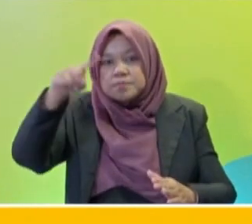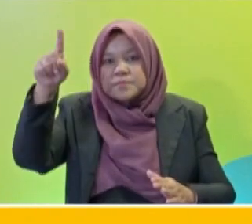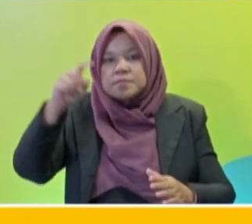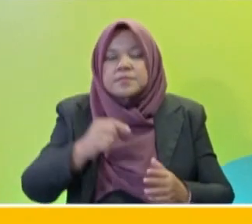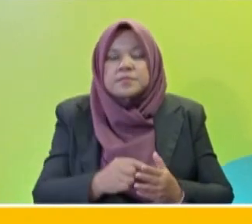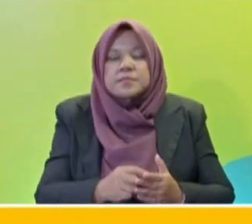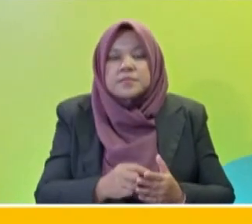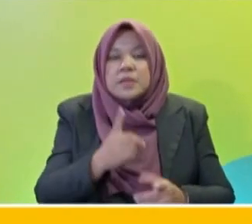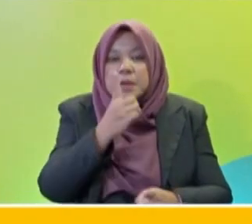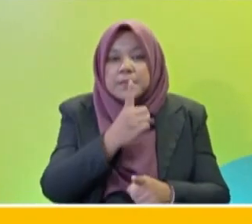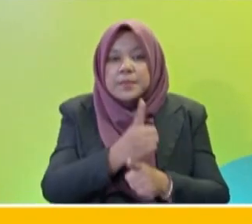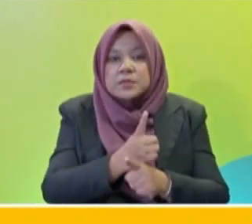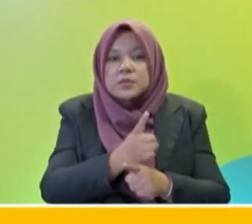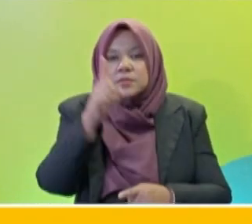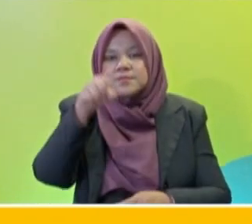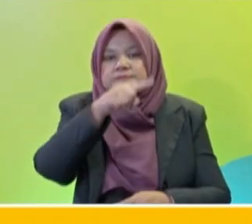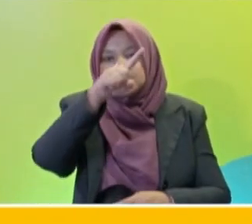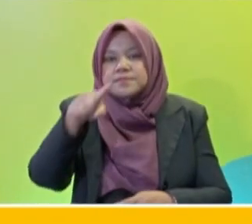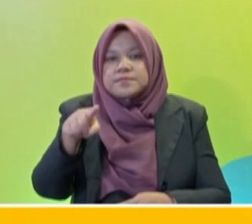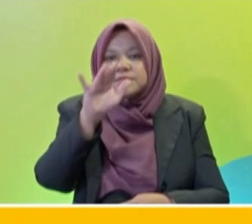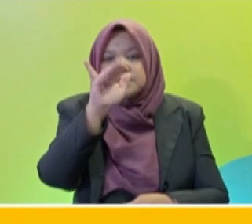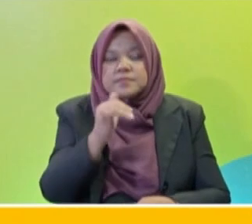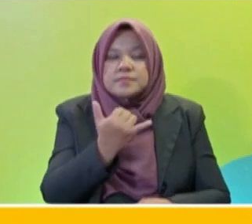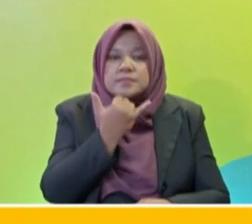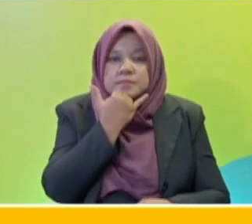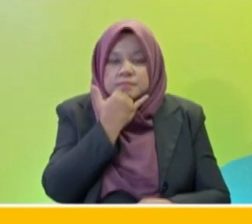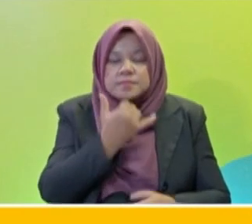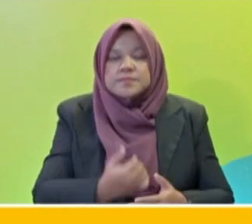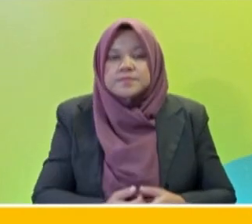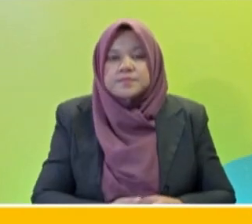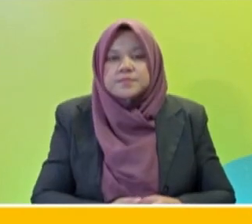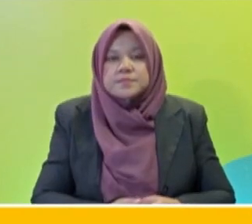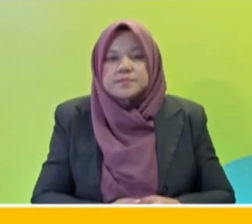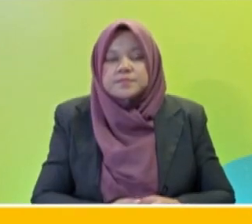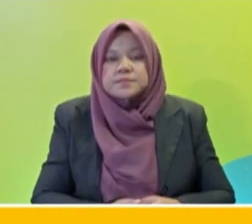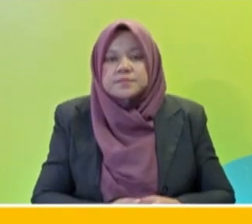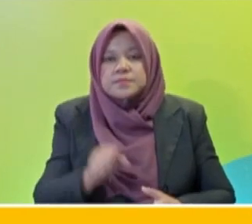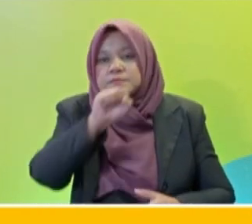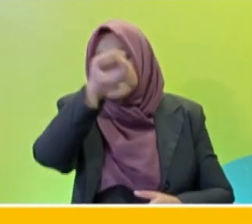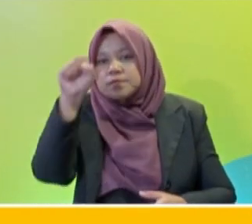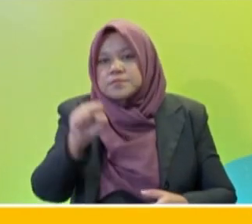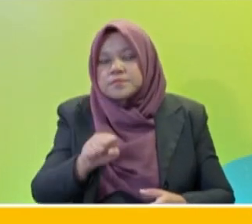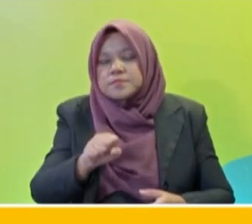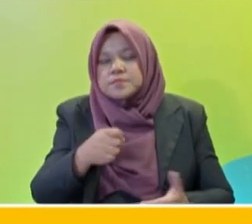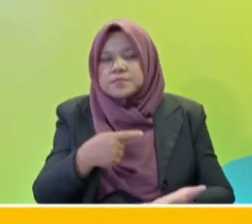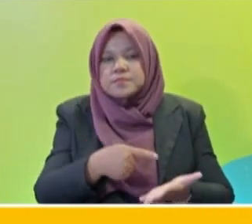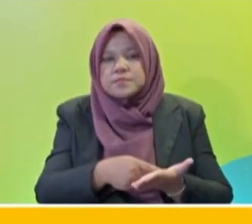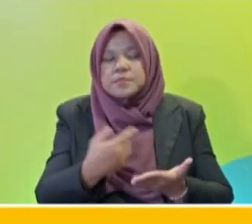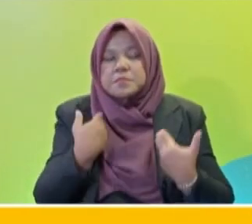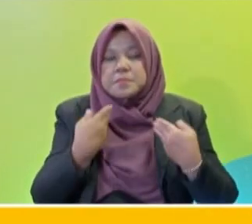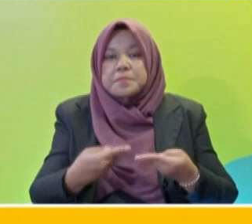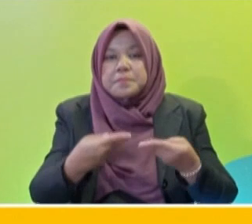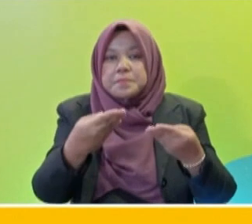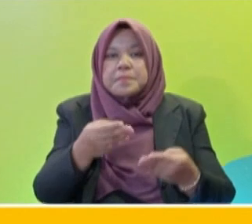yang betul dan langkah yang tidak berkaitan pada ruang jawaban Oke Soalnya ini memberikan 4